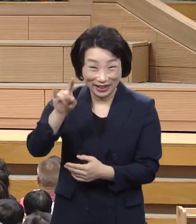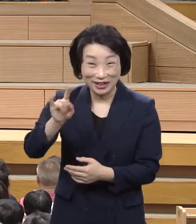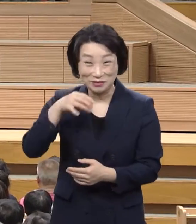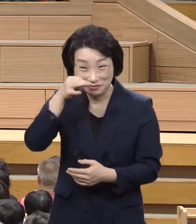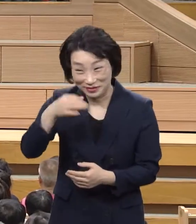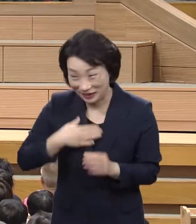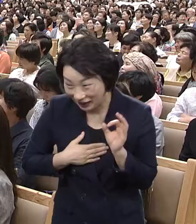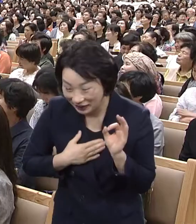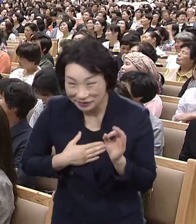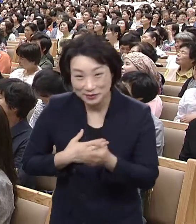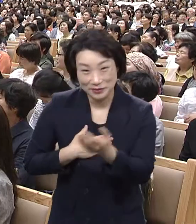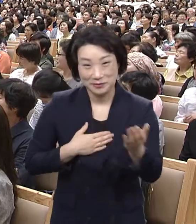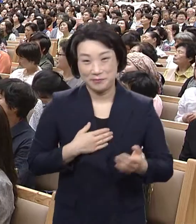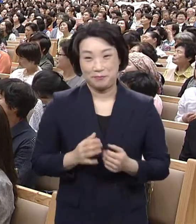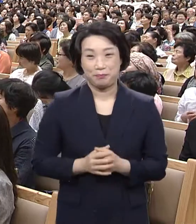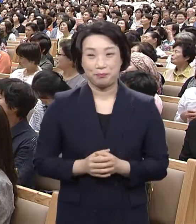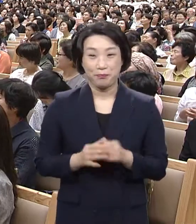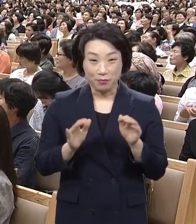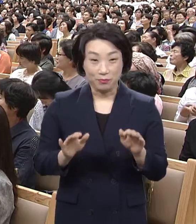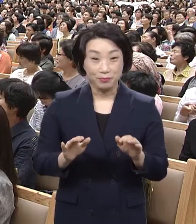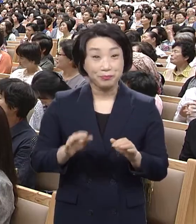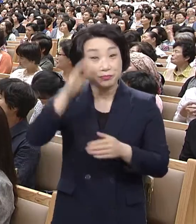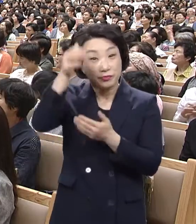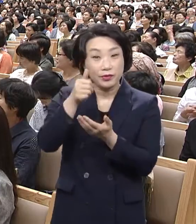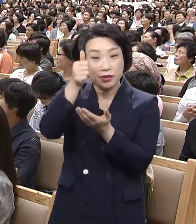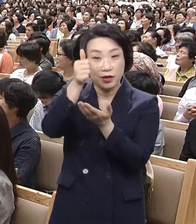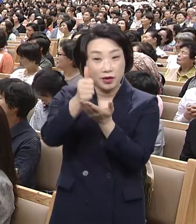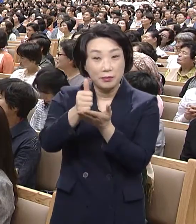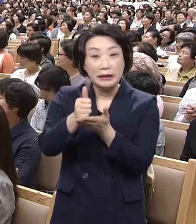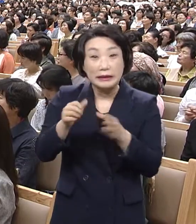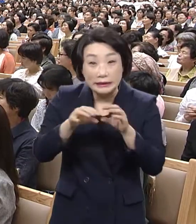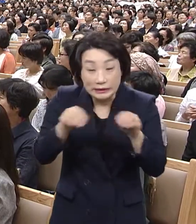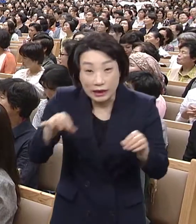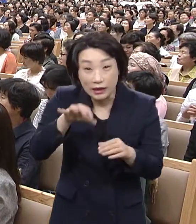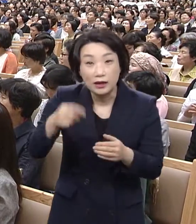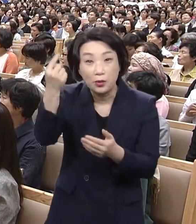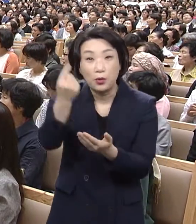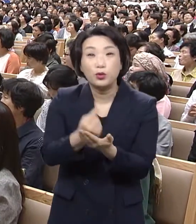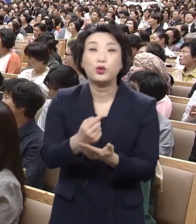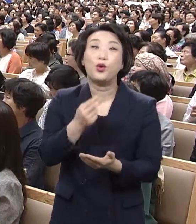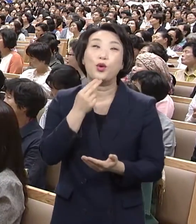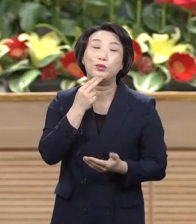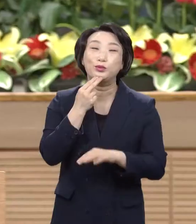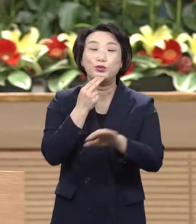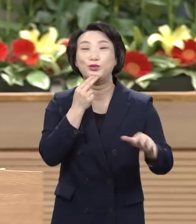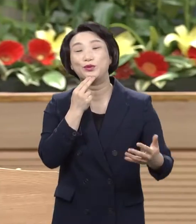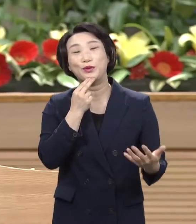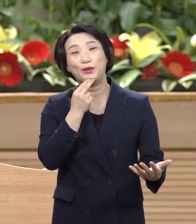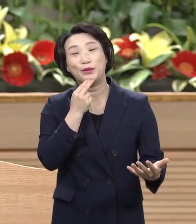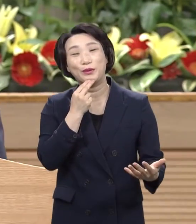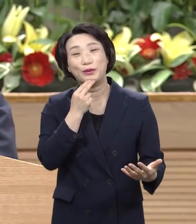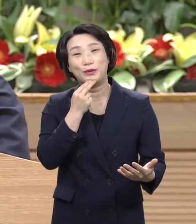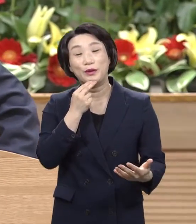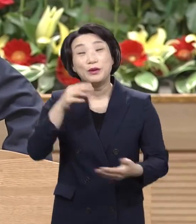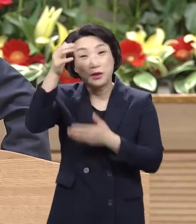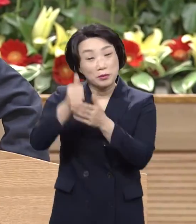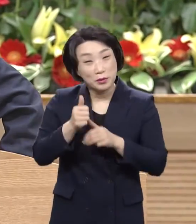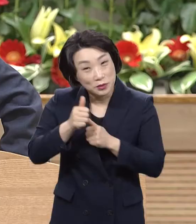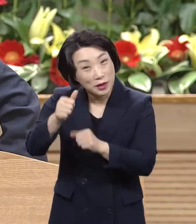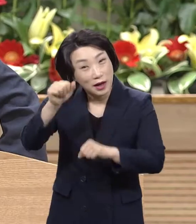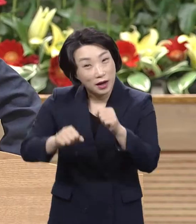이해됩니까? 네. 성령이 이 땅에 오시지 않았으면 성령을